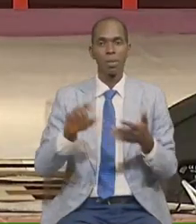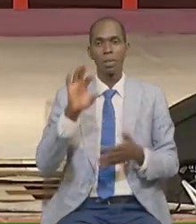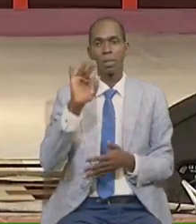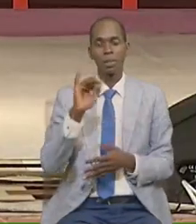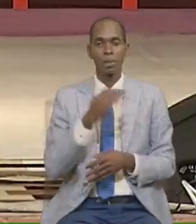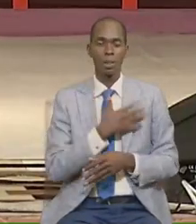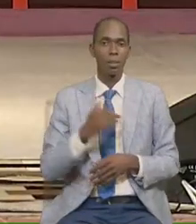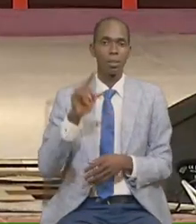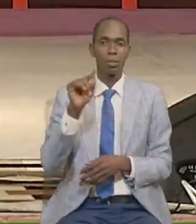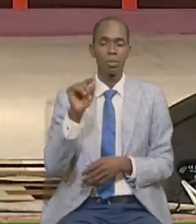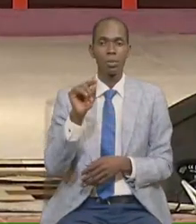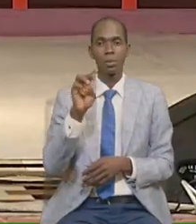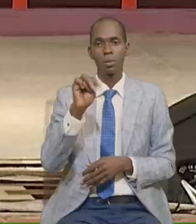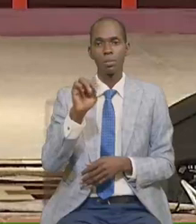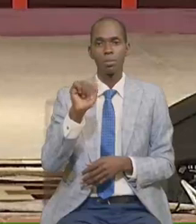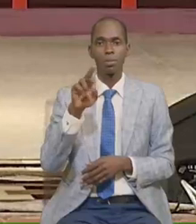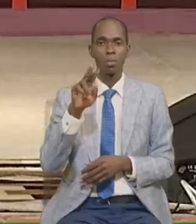marques 16